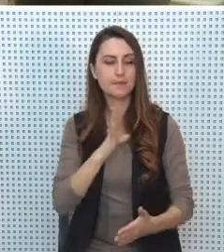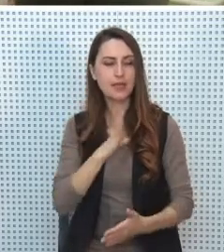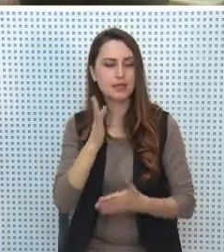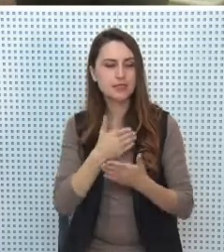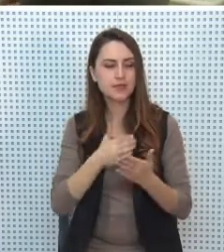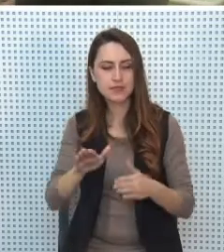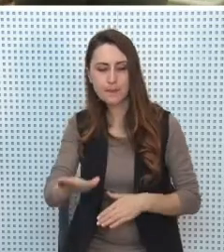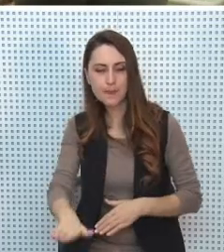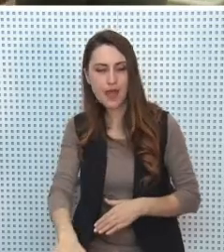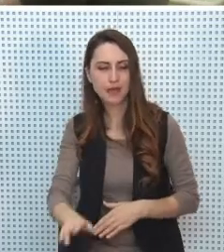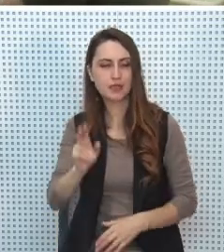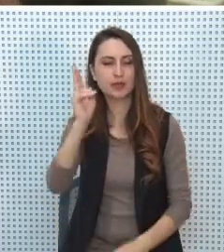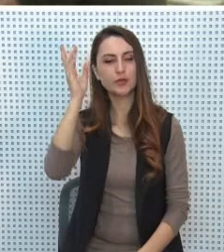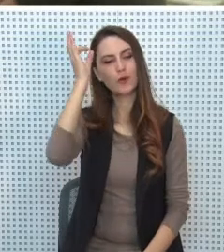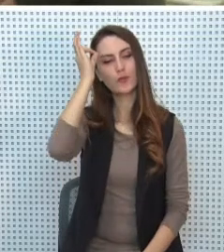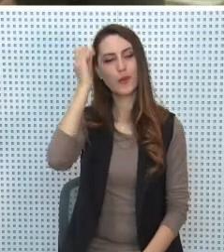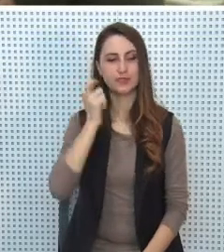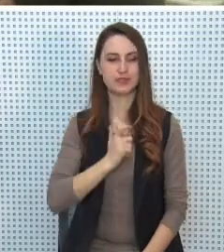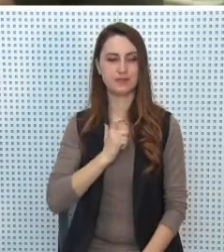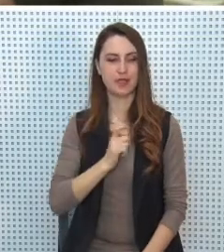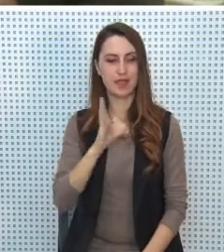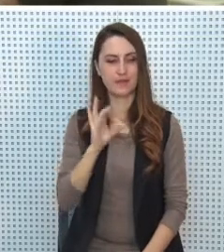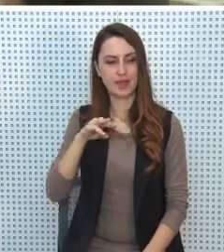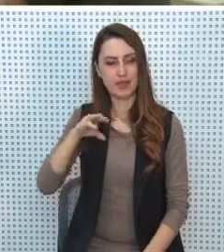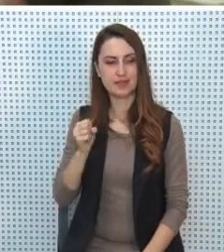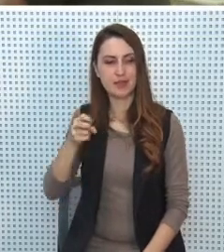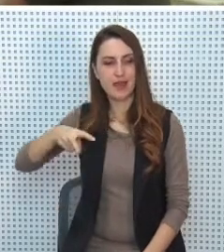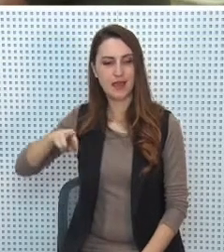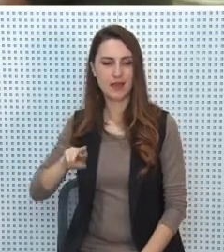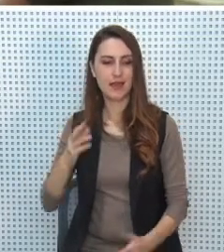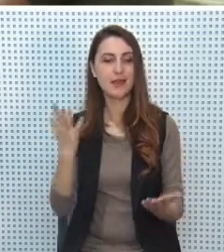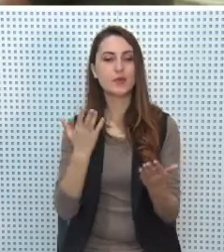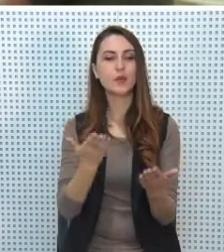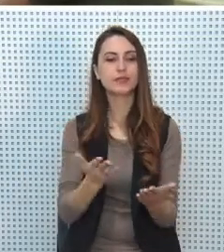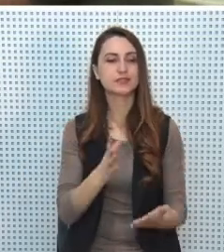школу? Кто помнит себя? Виталь, ты помнишь? Какой ты был?